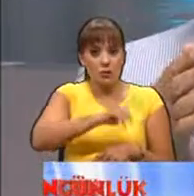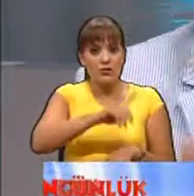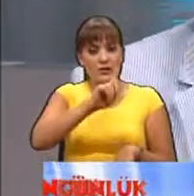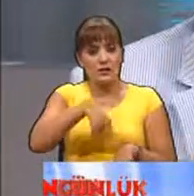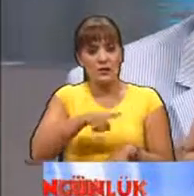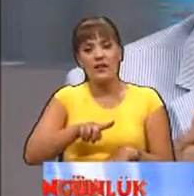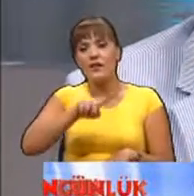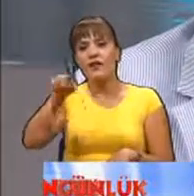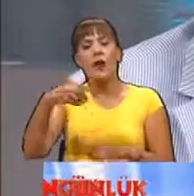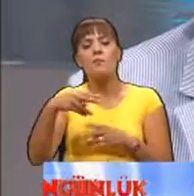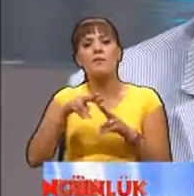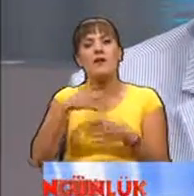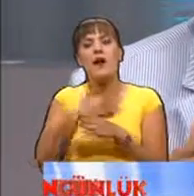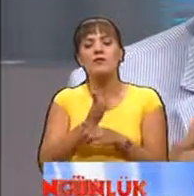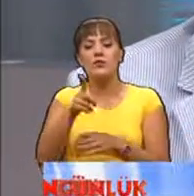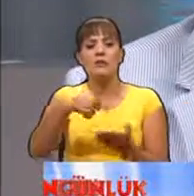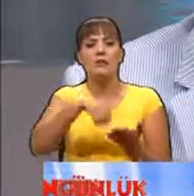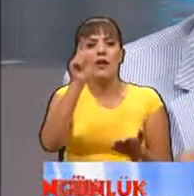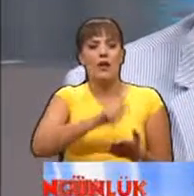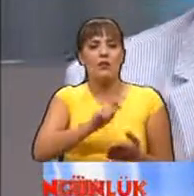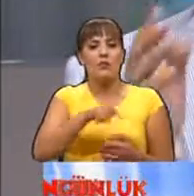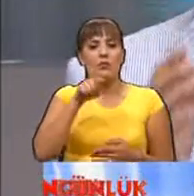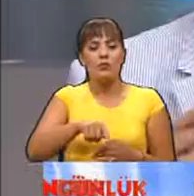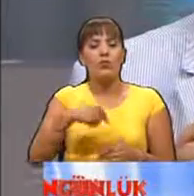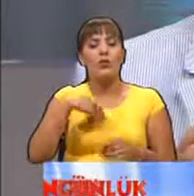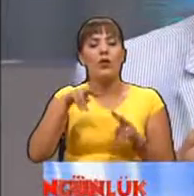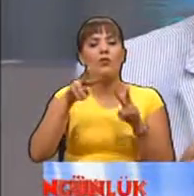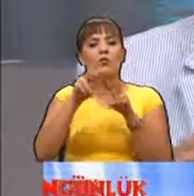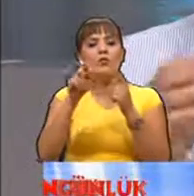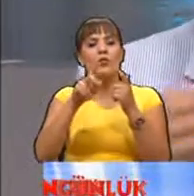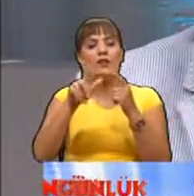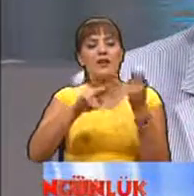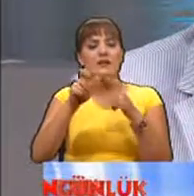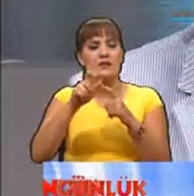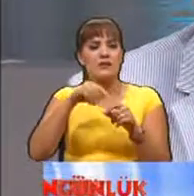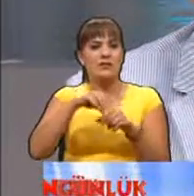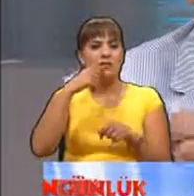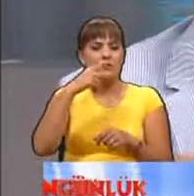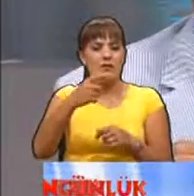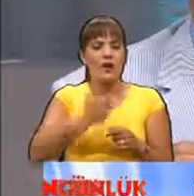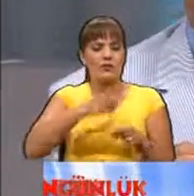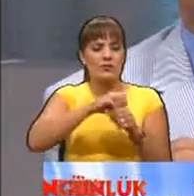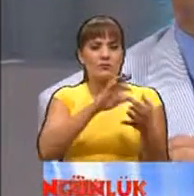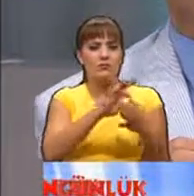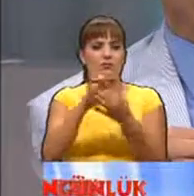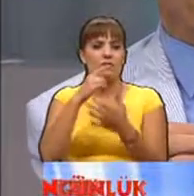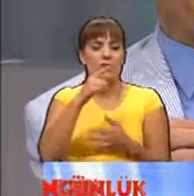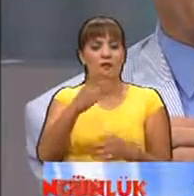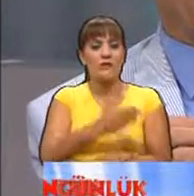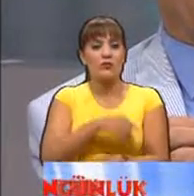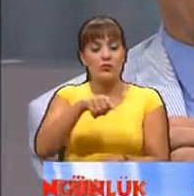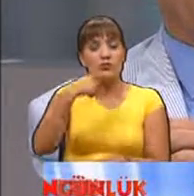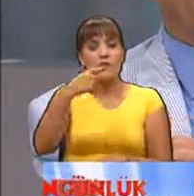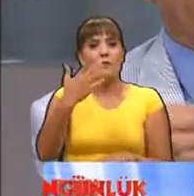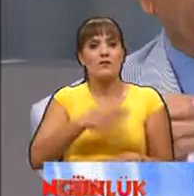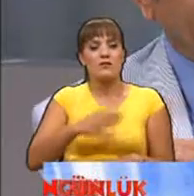Ölümünde diğer mirasçılar bunu iptal ediyor. Buna muris muazası diyoruz. Vatandaşa şu vurguyu